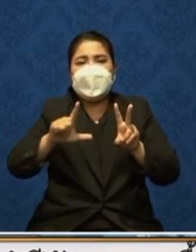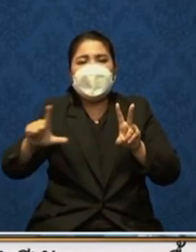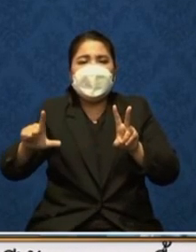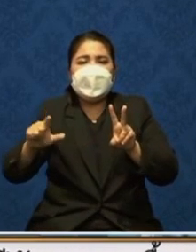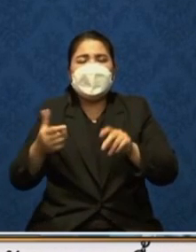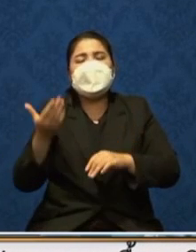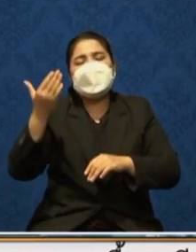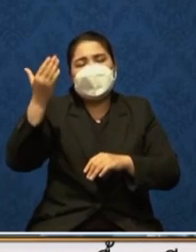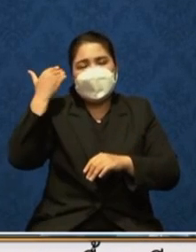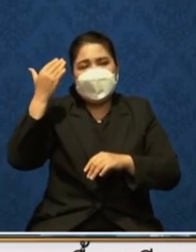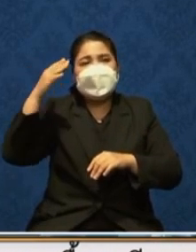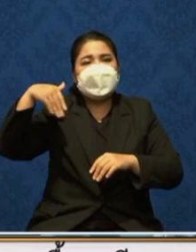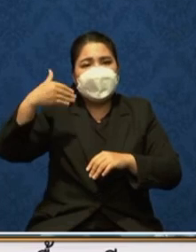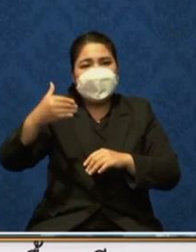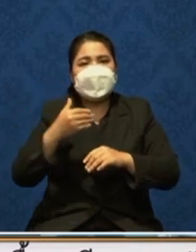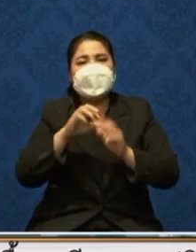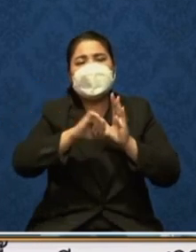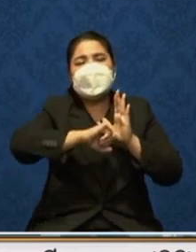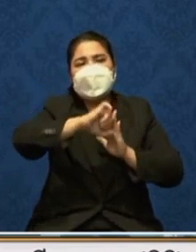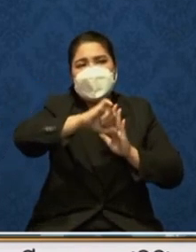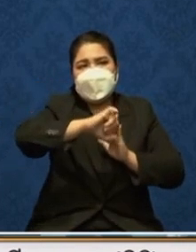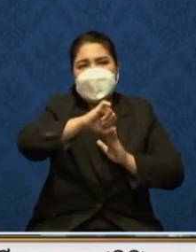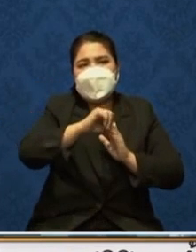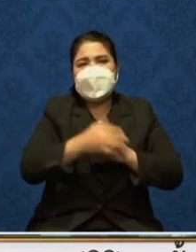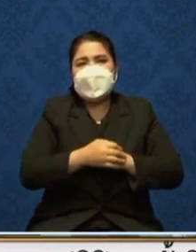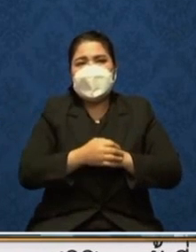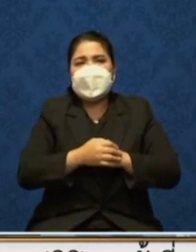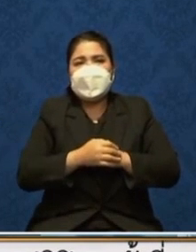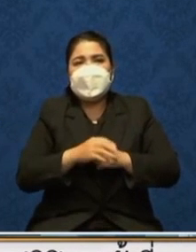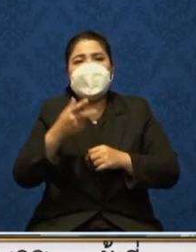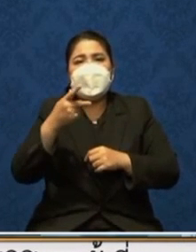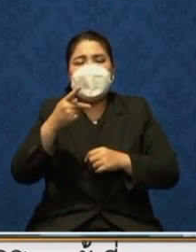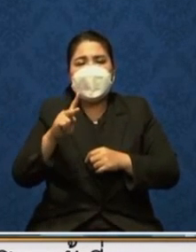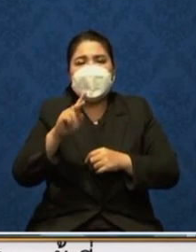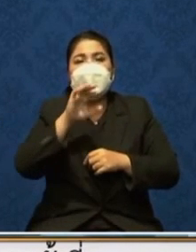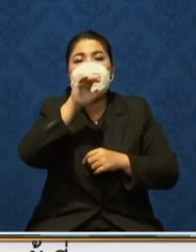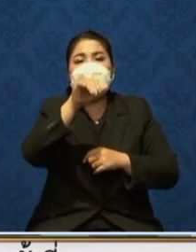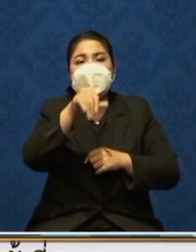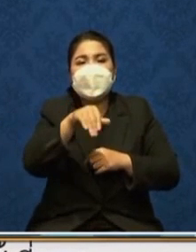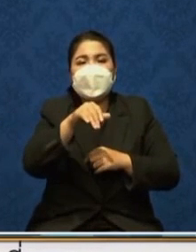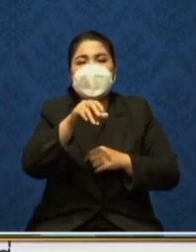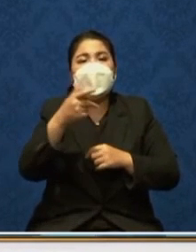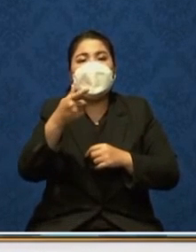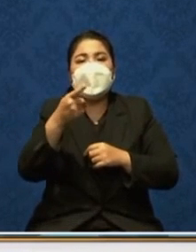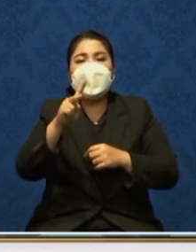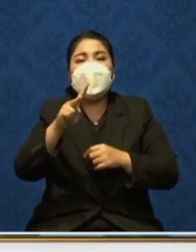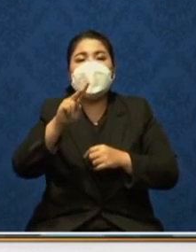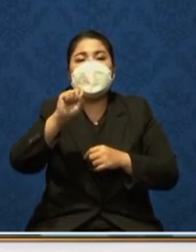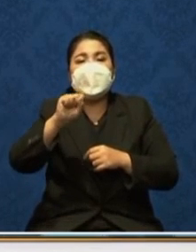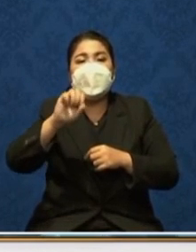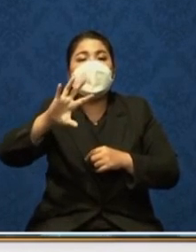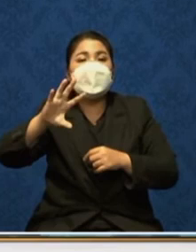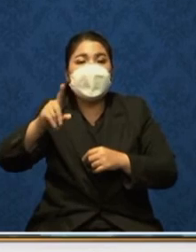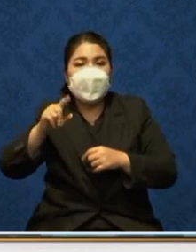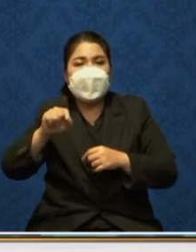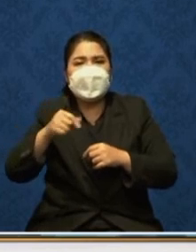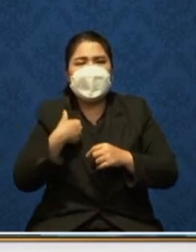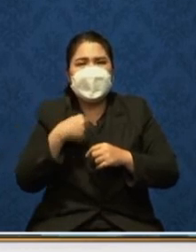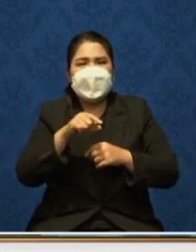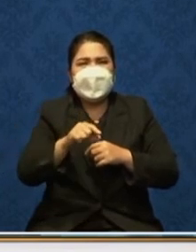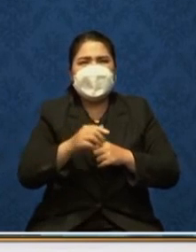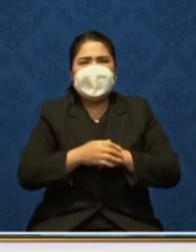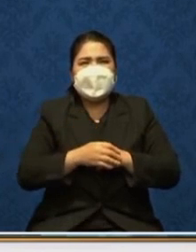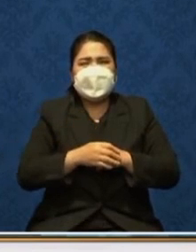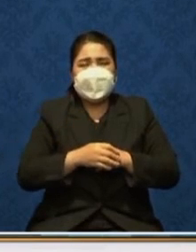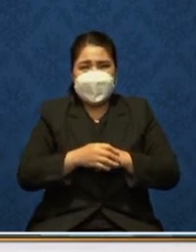จากยุคนั้นไปเชยให่ก่อน พอยุคค. ช. มาเรืองอำหน้าก็นำไปเชื่อมจีน เชื่อม EEC ก่อนเพรวาสมยค.